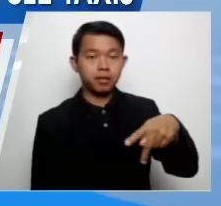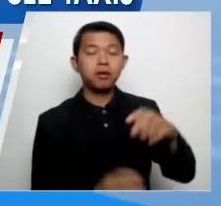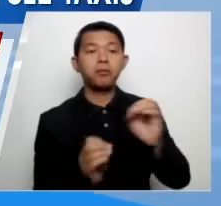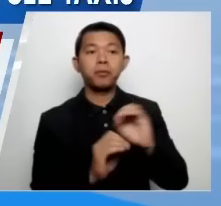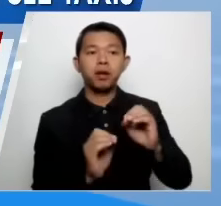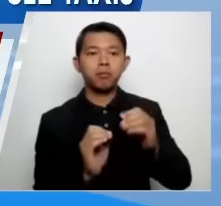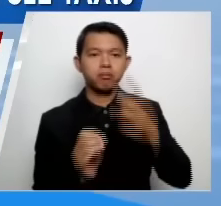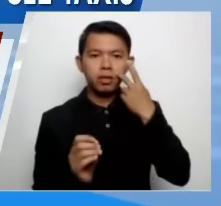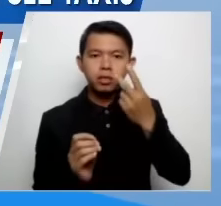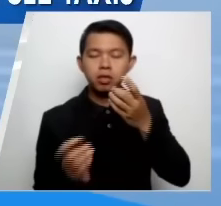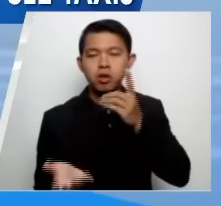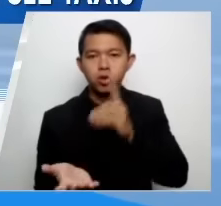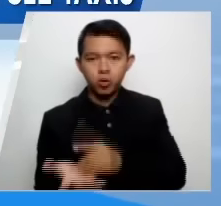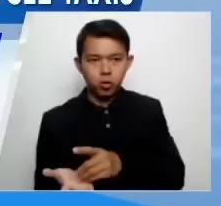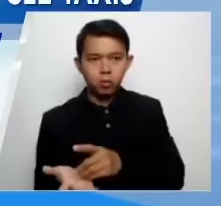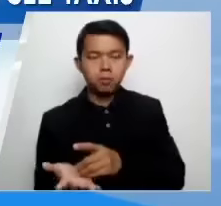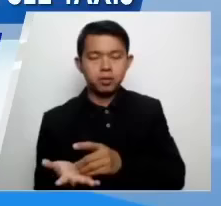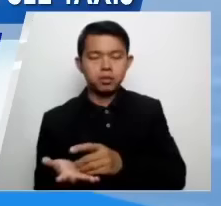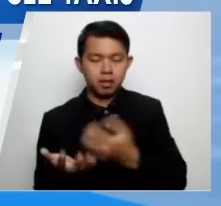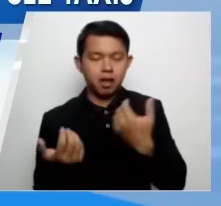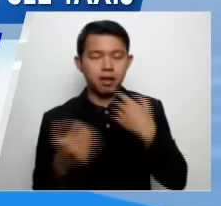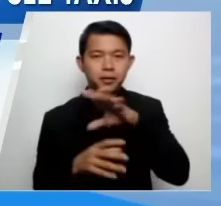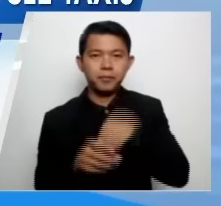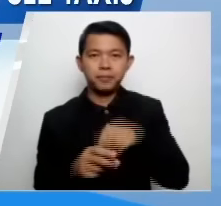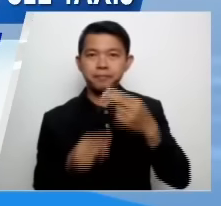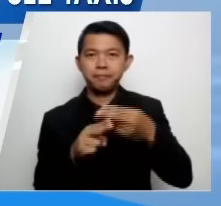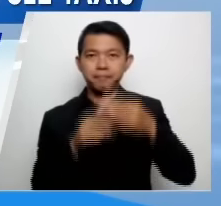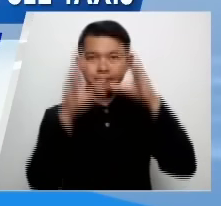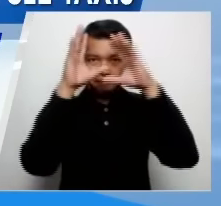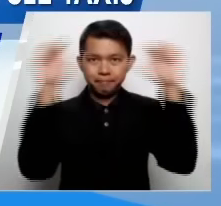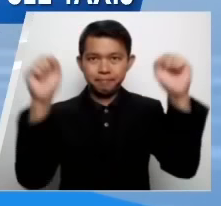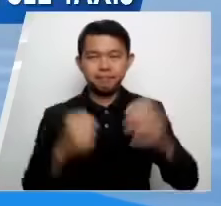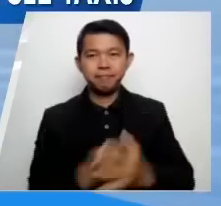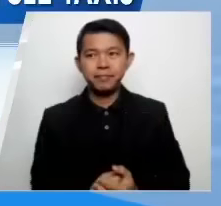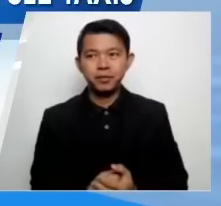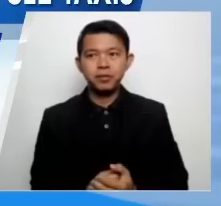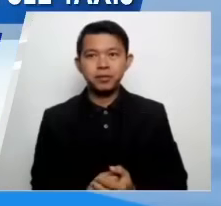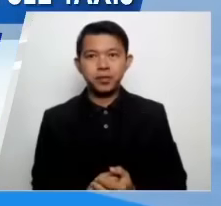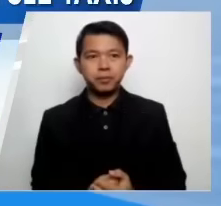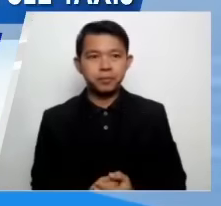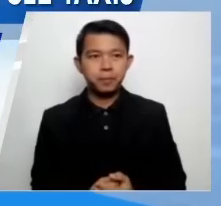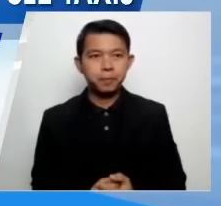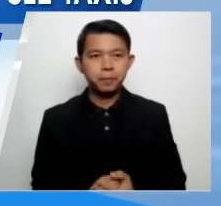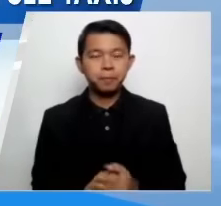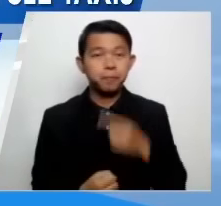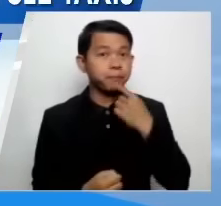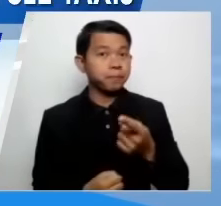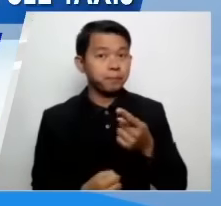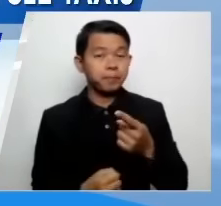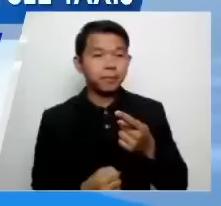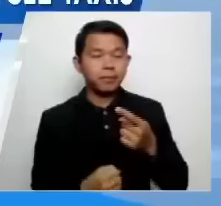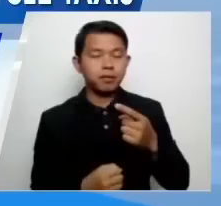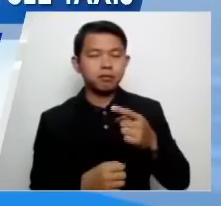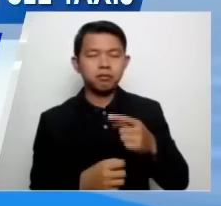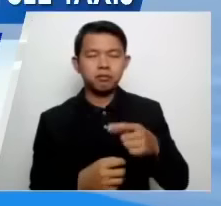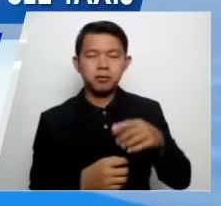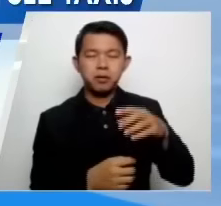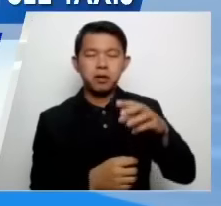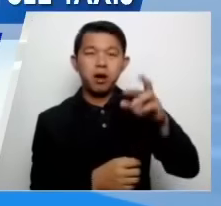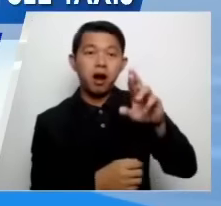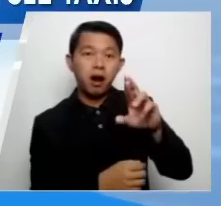na nandun po ang pangalan ng ating presidente. Hamon naman ni House Speaker Martin Romualdez kina dating Pangulong Duterte at Davao City